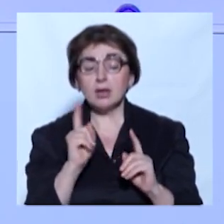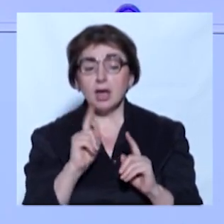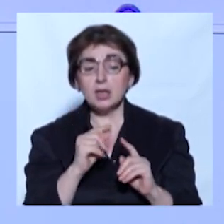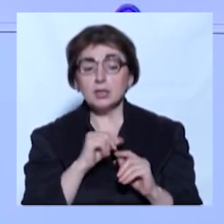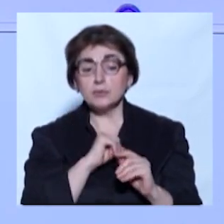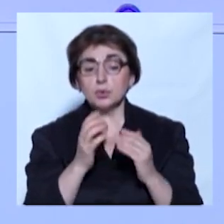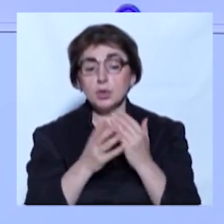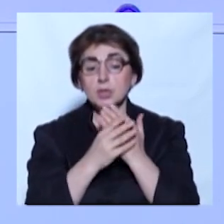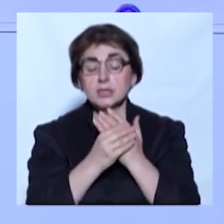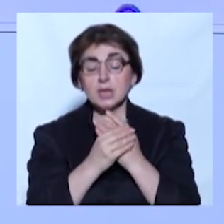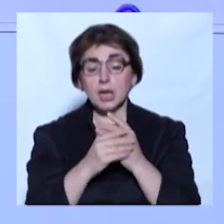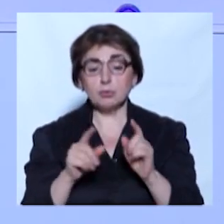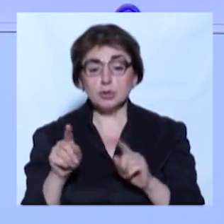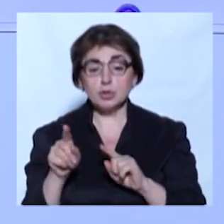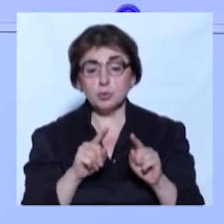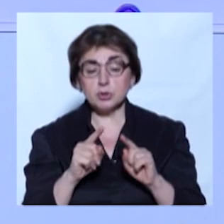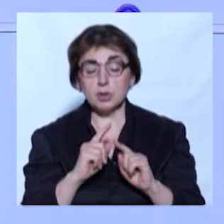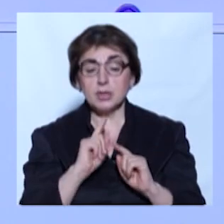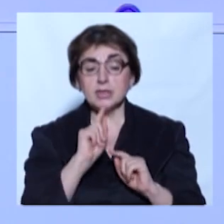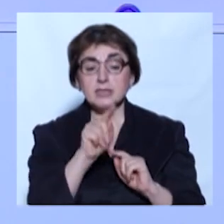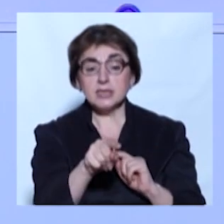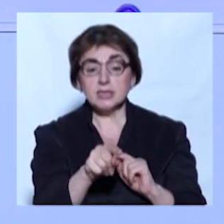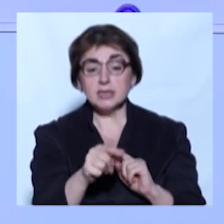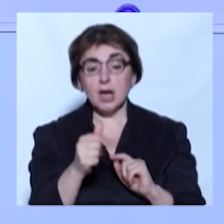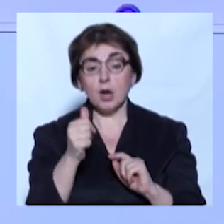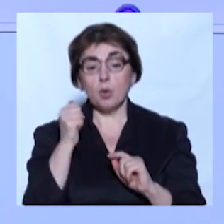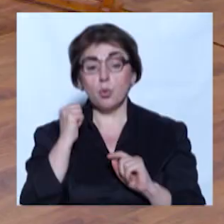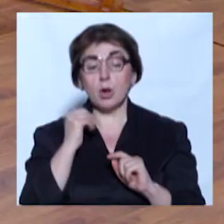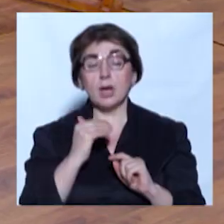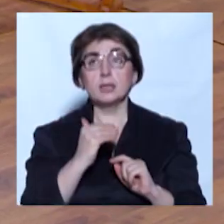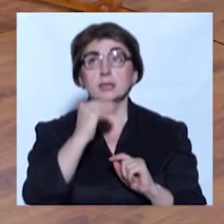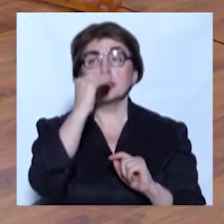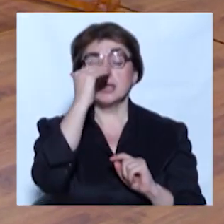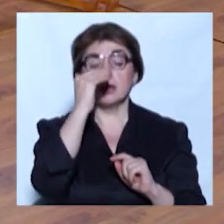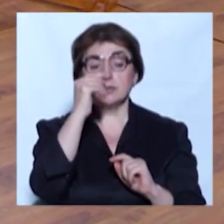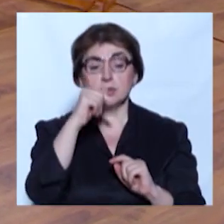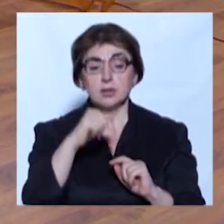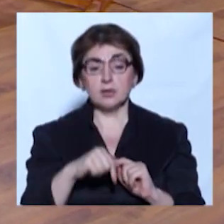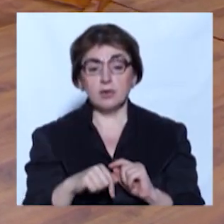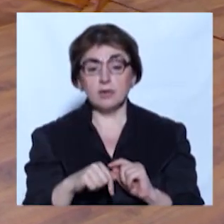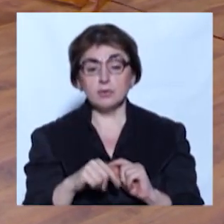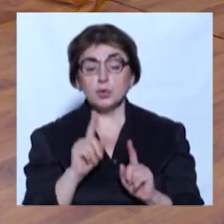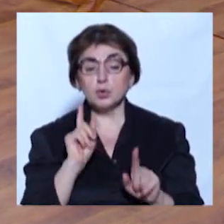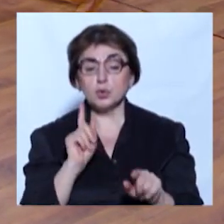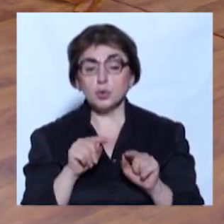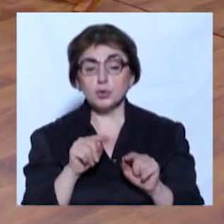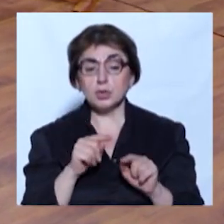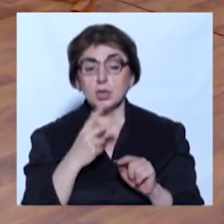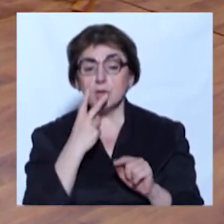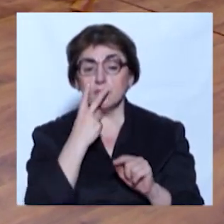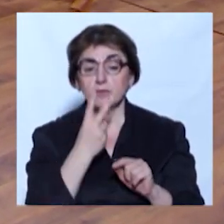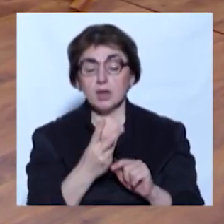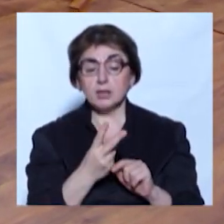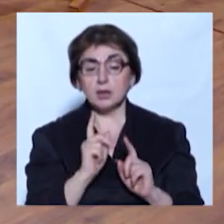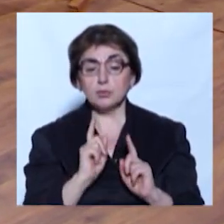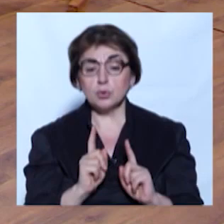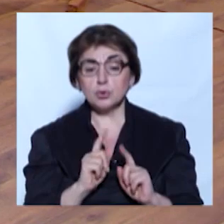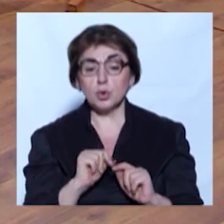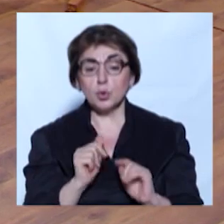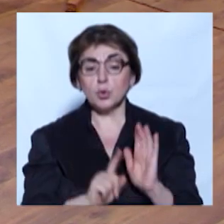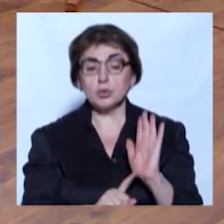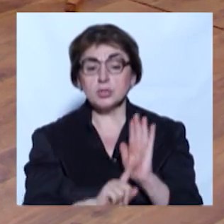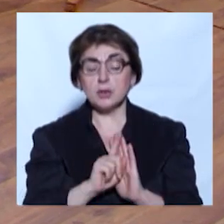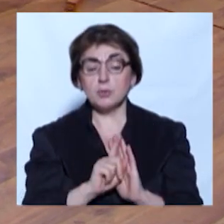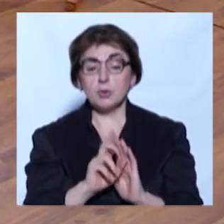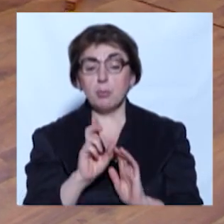სხეულის მოძრაობა, წინ და უკან, ზევით და ქვევით. ზოგჯერ თვალნათლივ ჩანს, როგორ